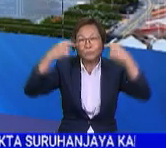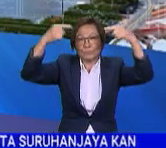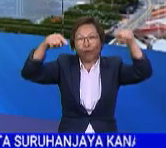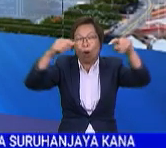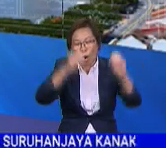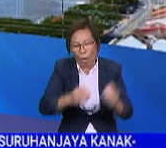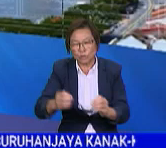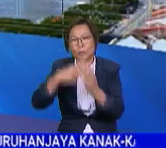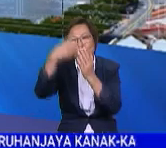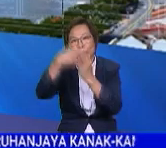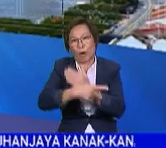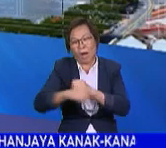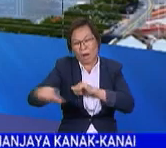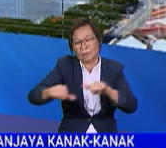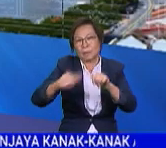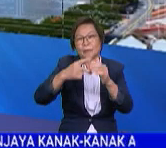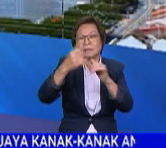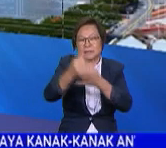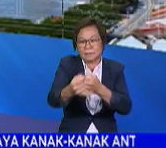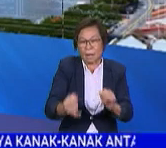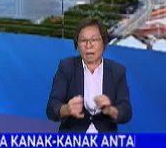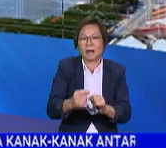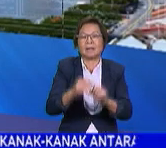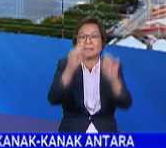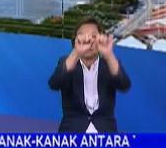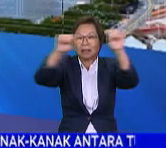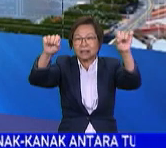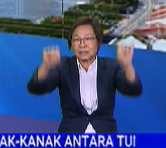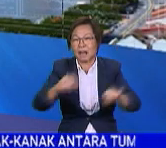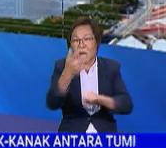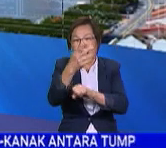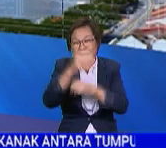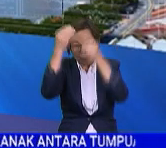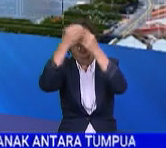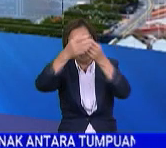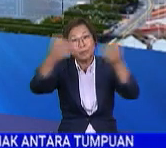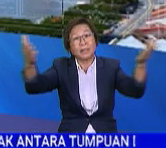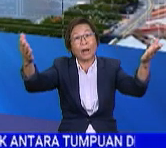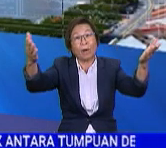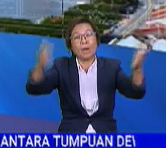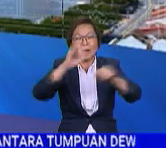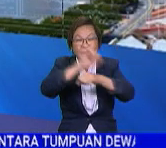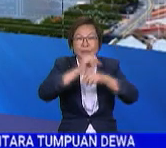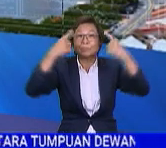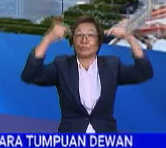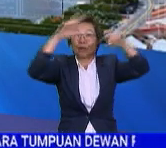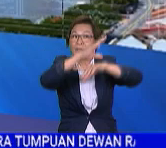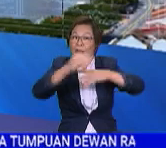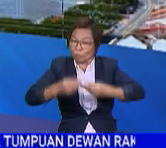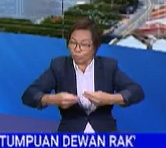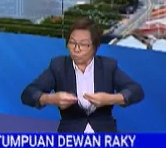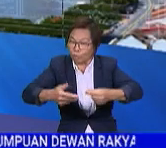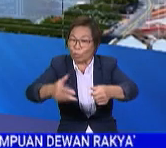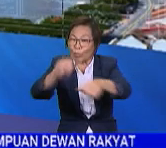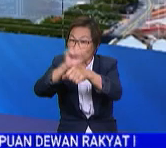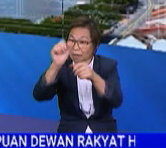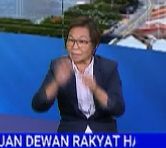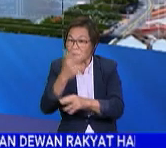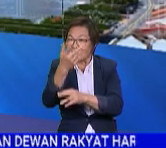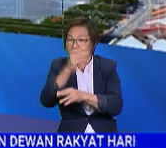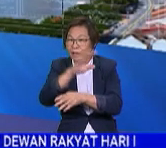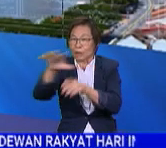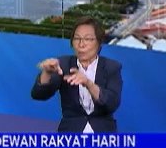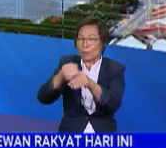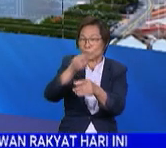aktiviti jabatan pengurus tenar di ember ini dia bayarin yuk memberitahu gereja yang cemerlang dan lancang oleh warga kerja otot